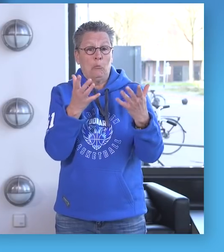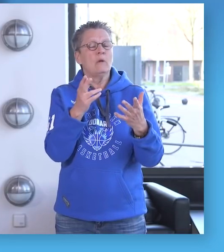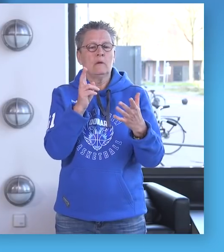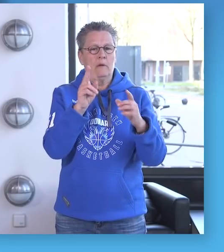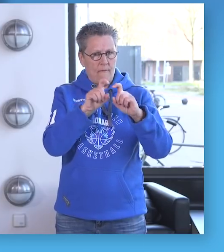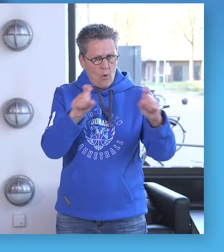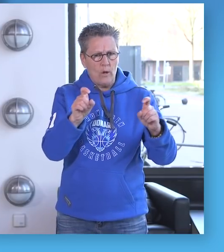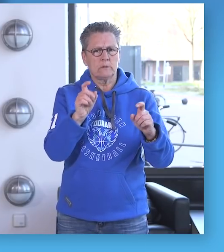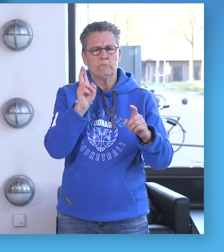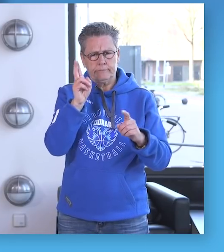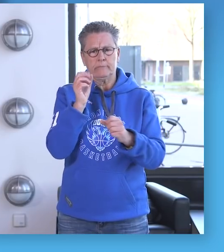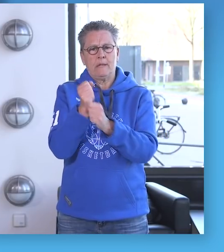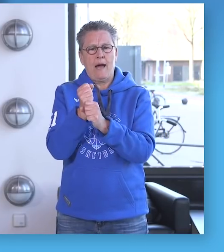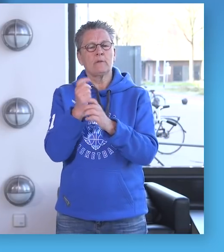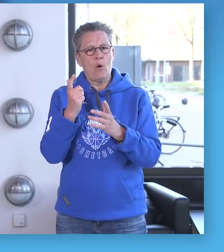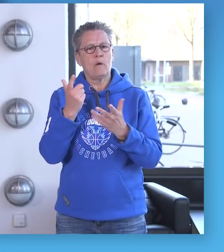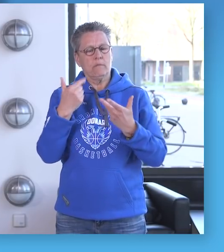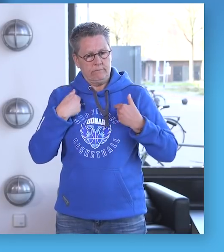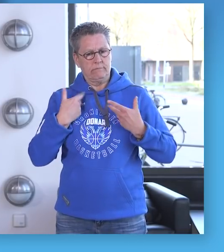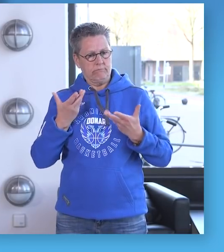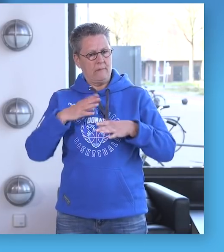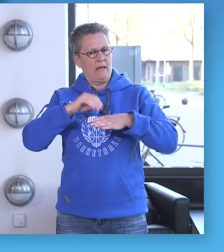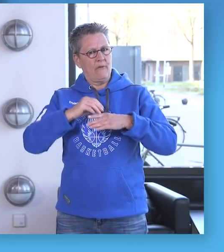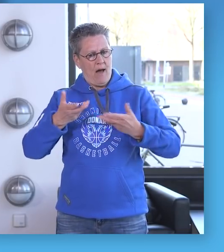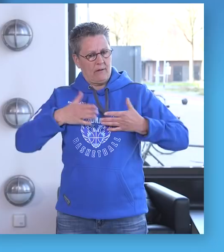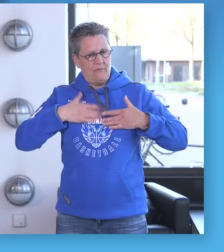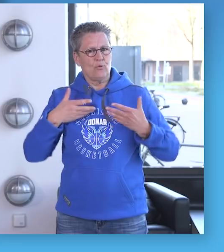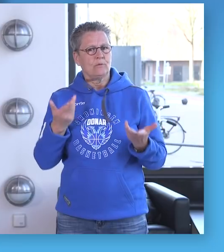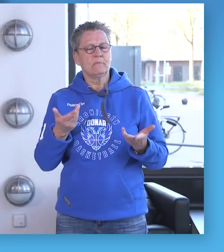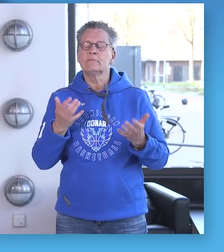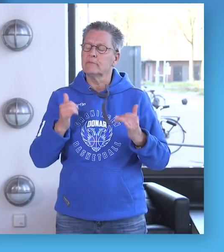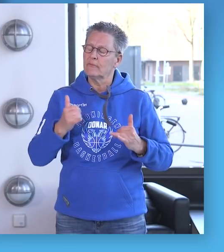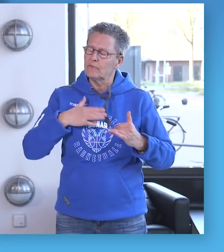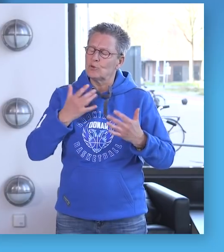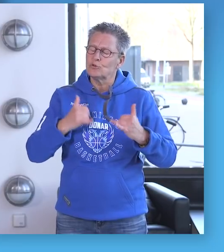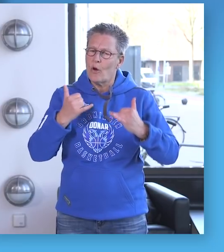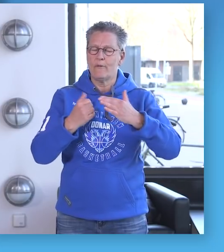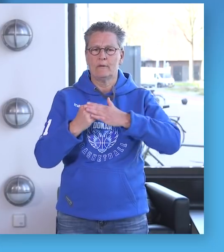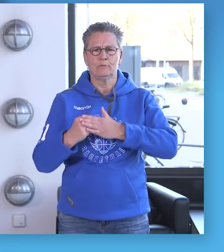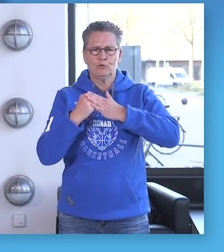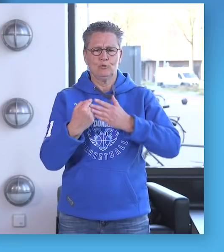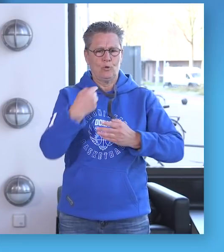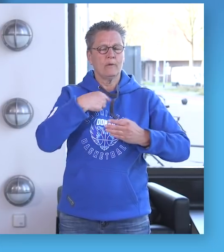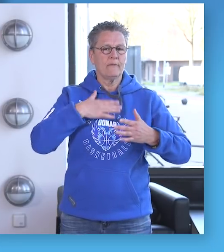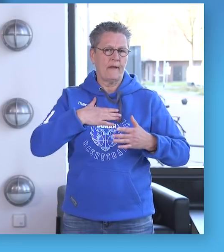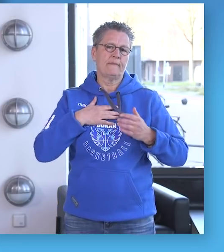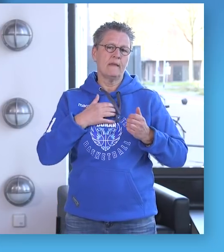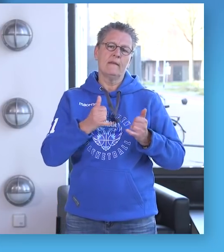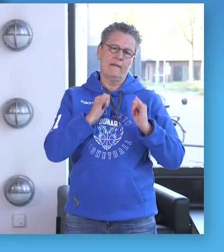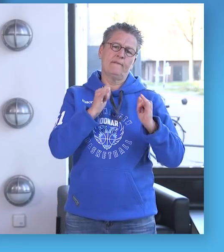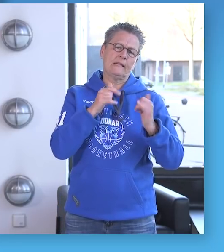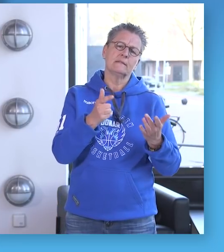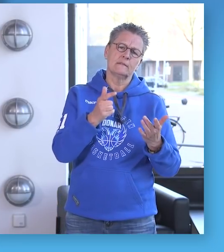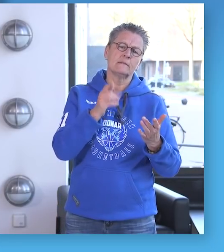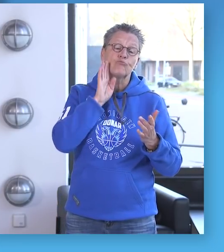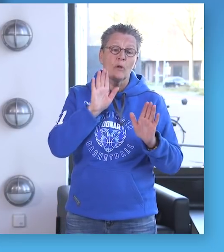en beleving als het ware zo wordt ervaren. We ondervinden enorm veel steun van de fans. En ja, blijf